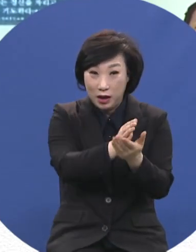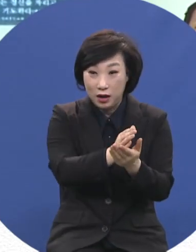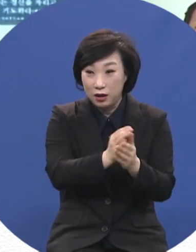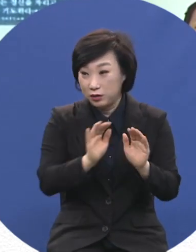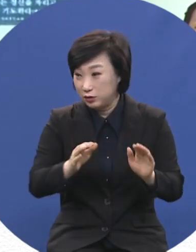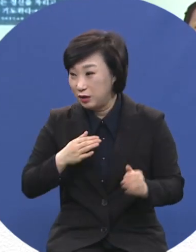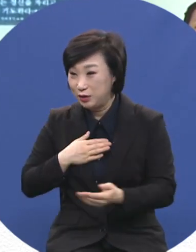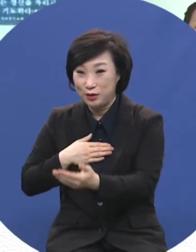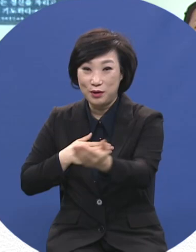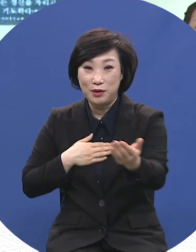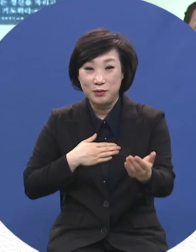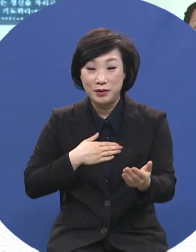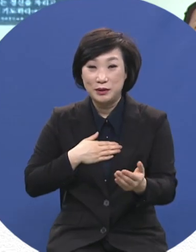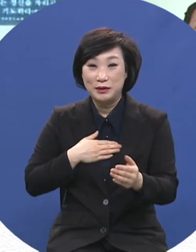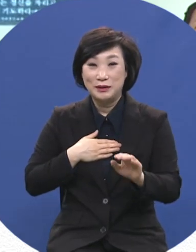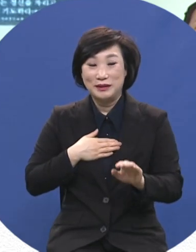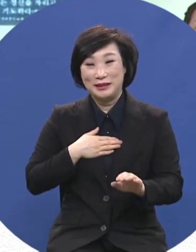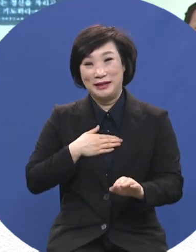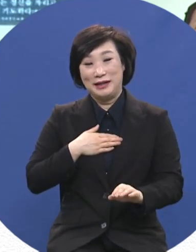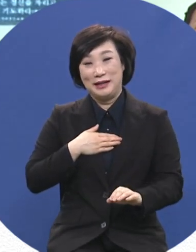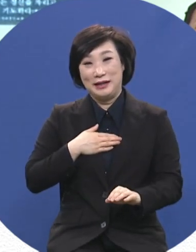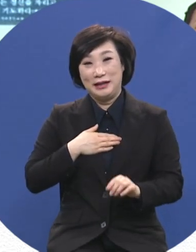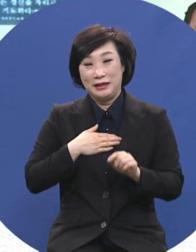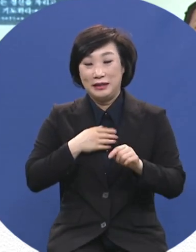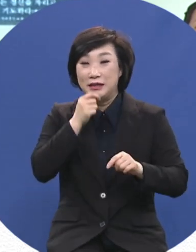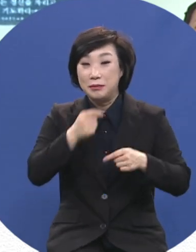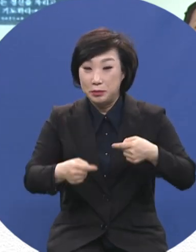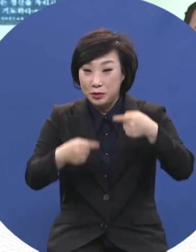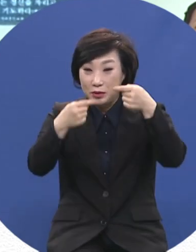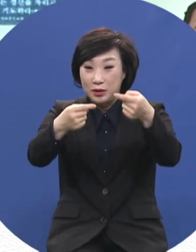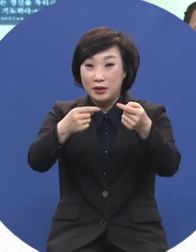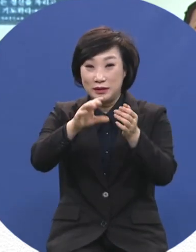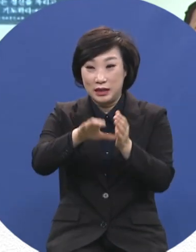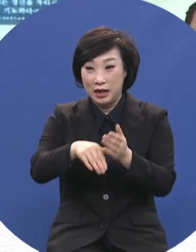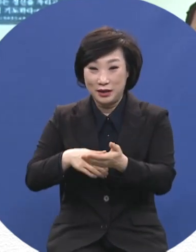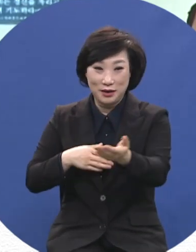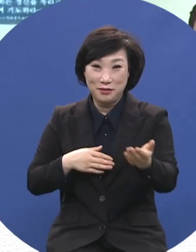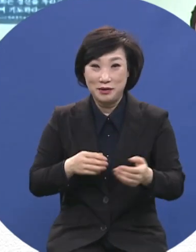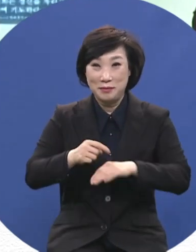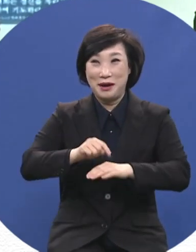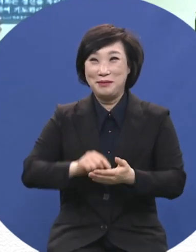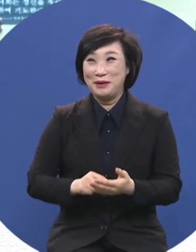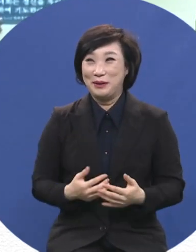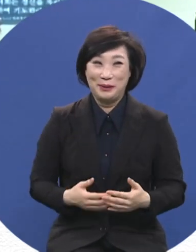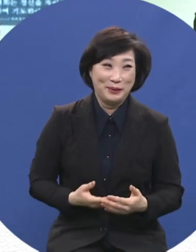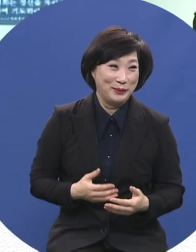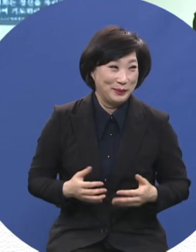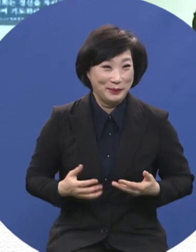근데 우리는 이날이 되면 마음이 움직여.